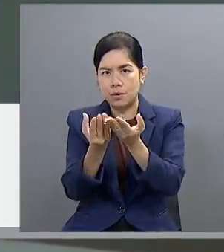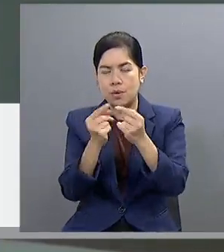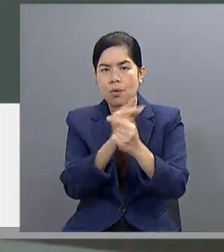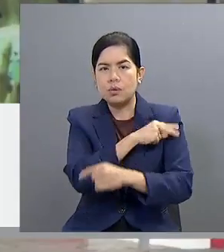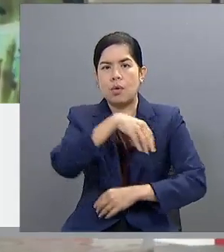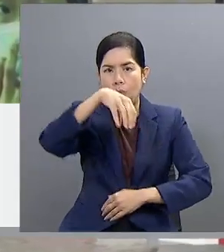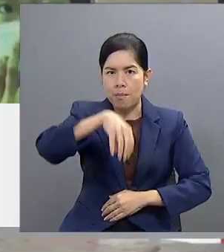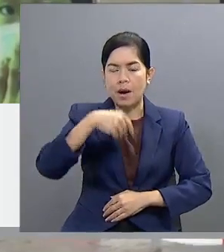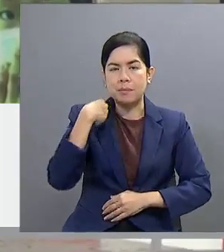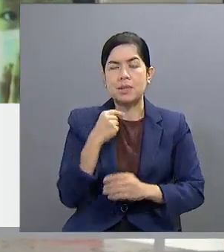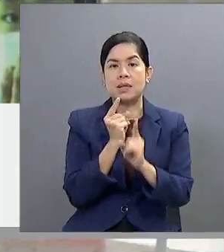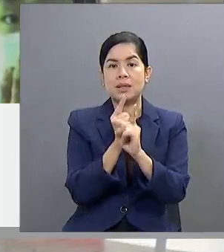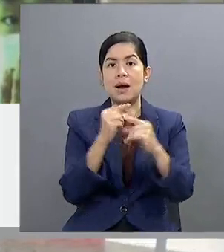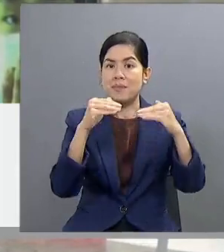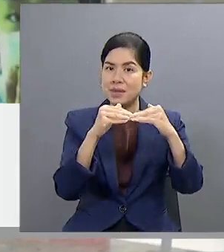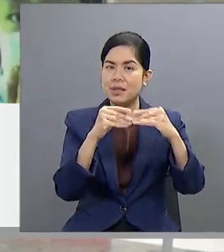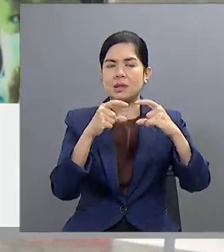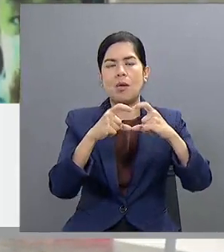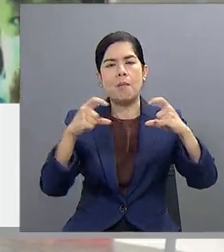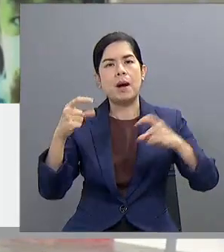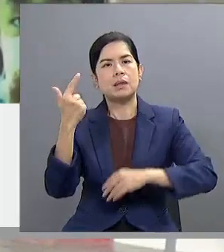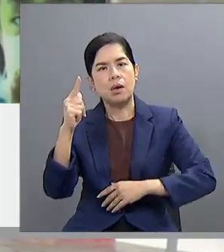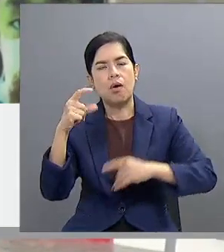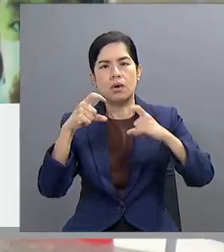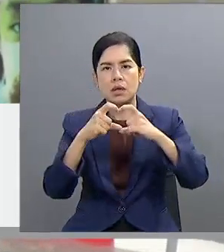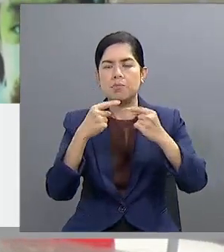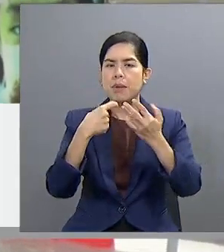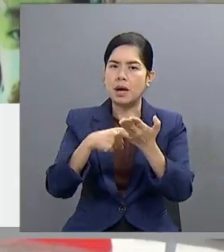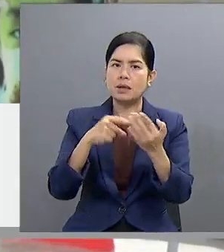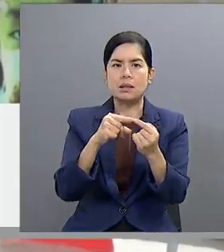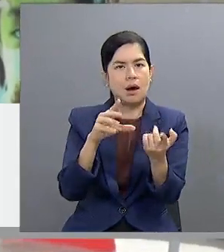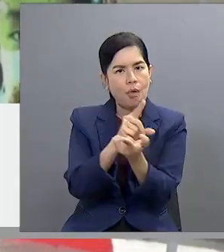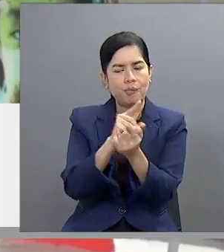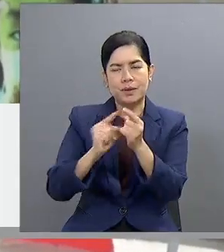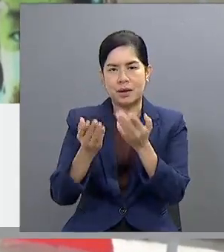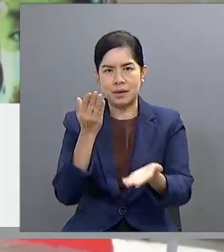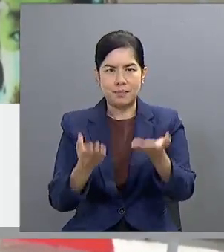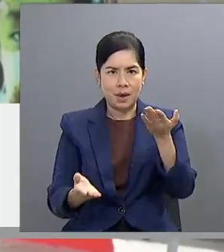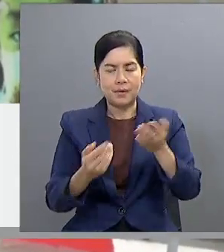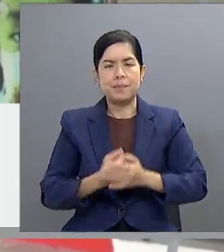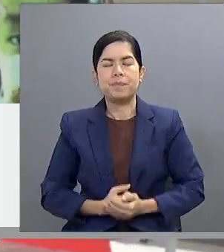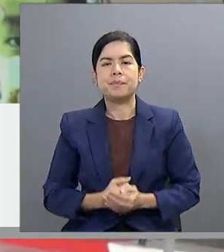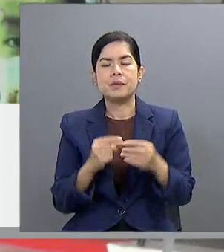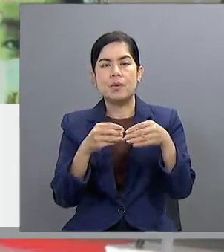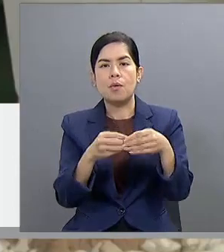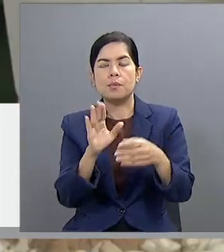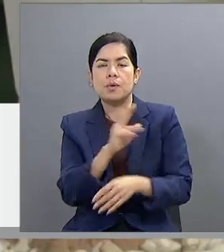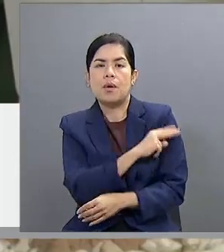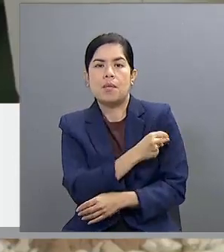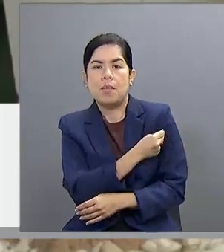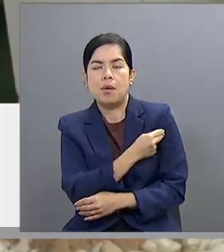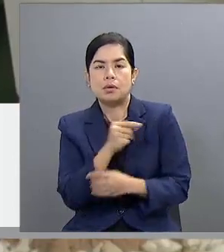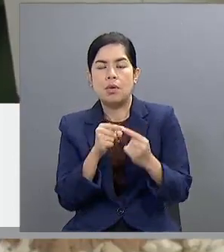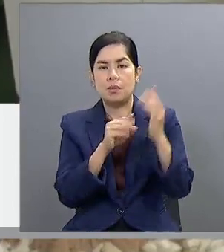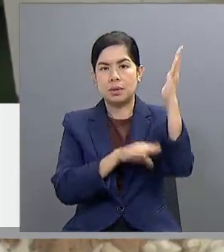ทองประกันสังคมหรือว่าสิทธิ์อื่นๆทางด้านของสำนักงานสาธารณสุขจังหวัดสงขลาประชาสัมพันธ์ระชาชนเข้ารับวัคซีน